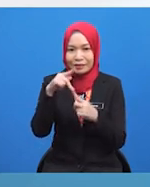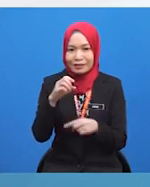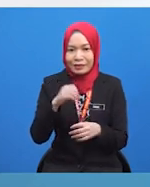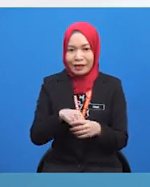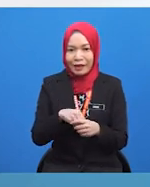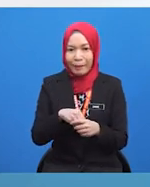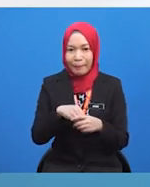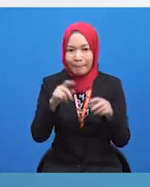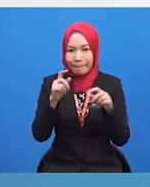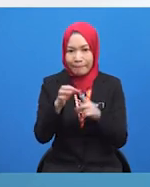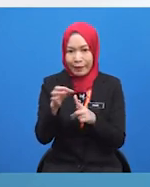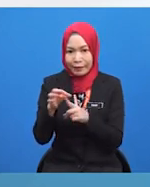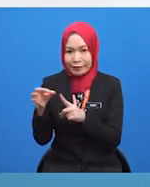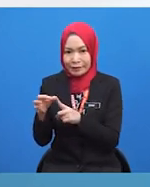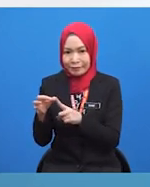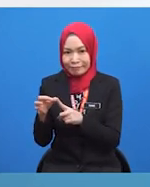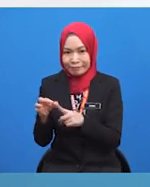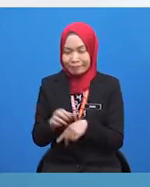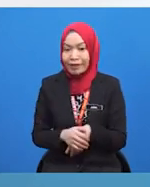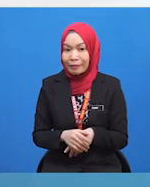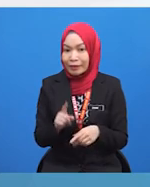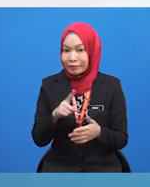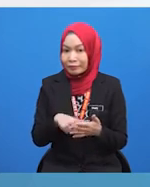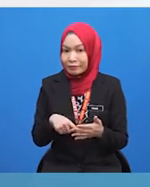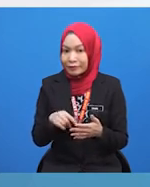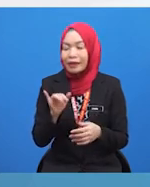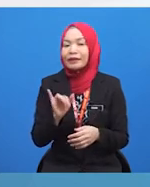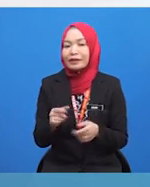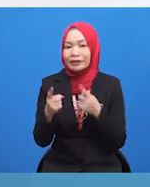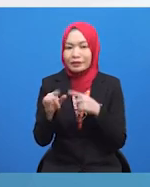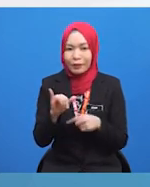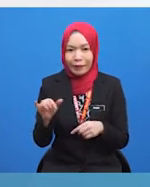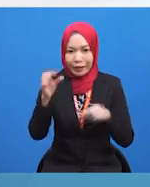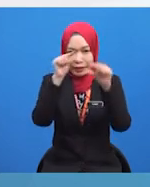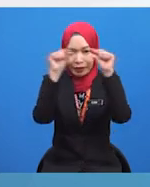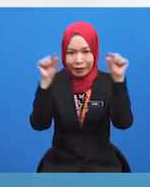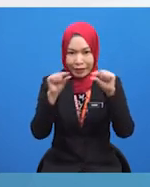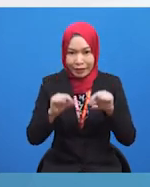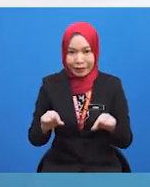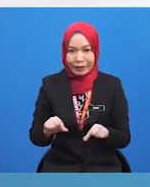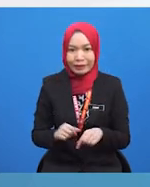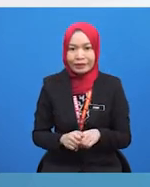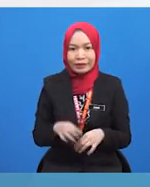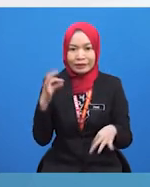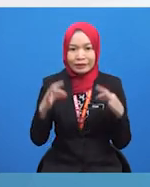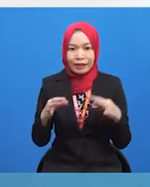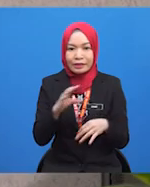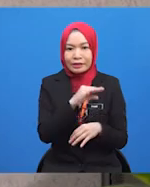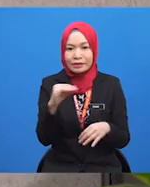murid-murid. Ya, betul. Jawapannya ialah layer styles and blending